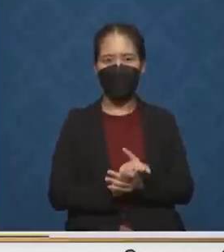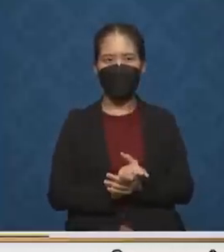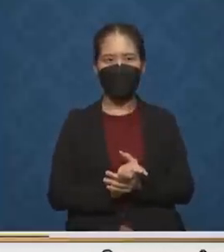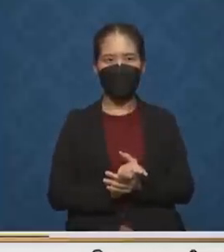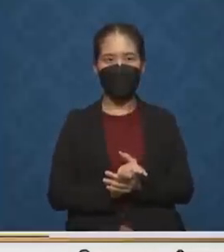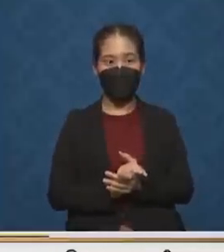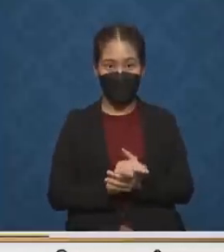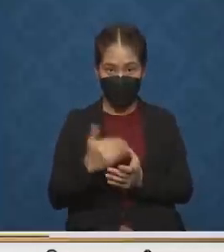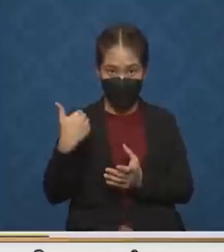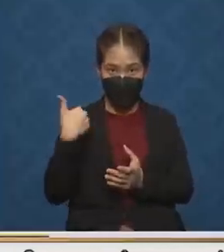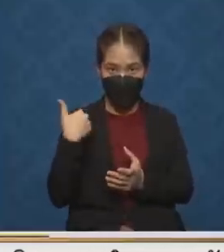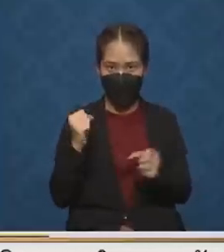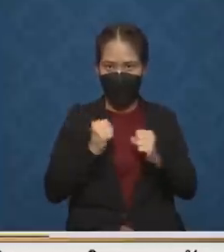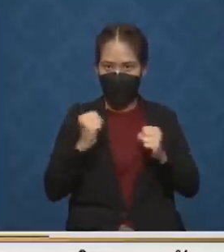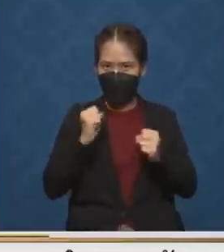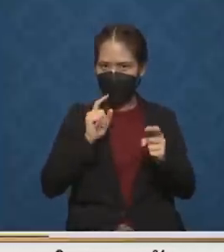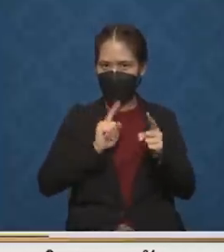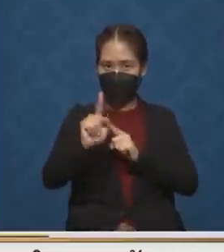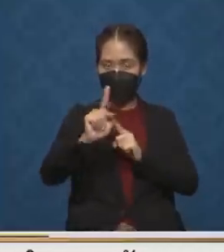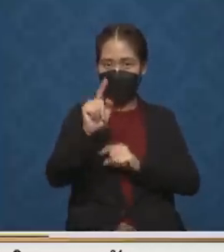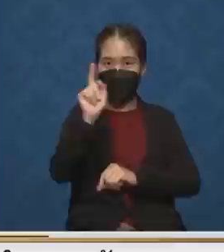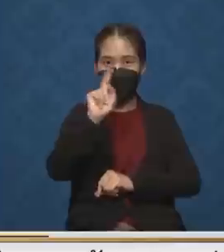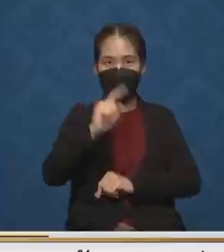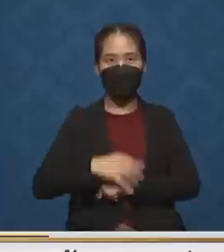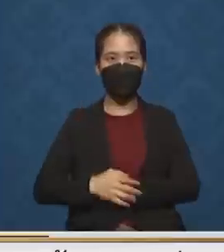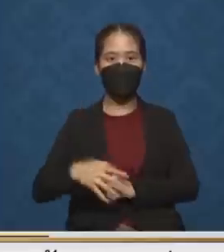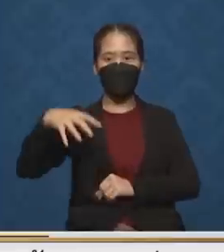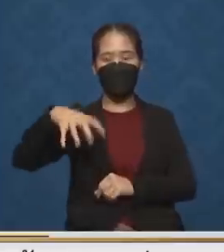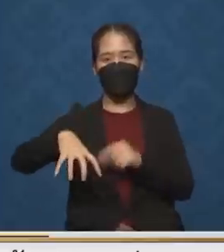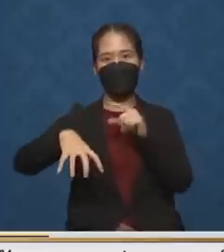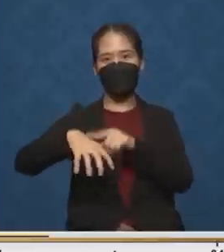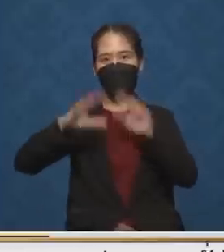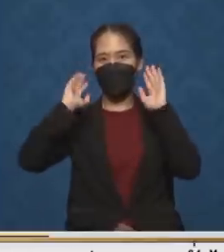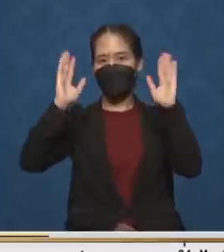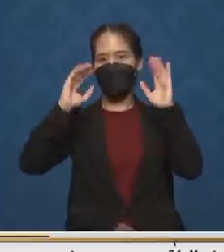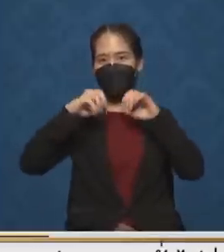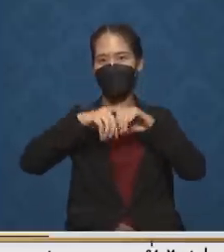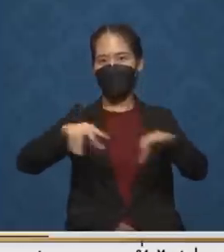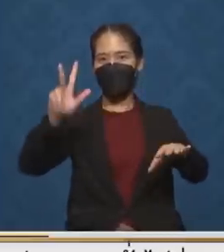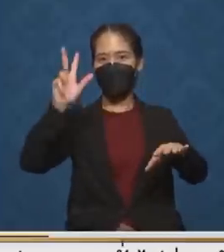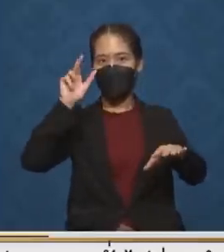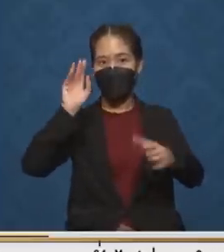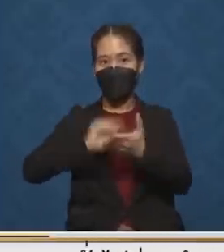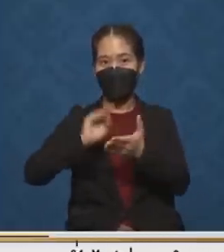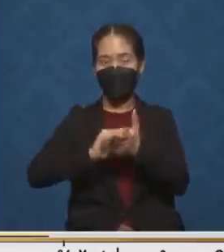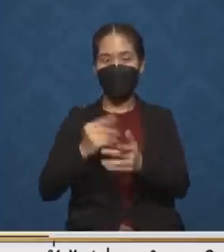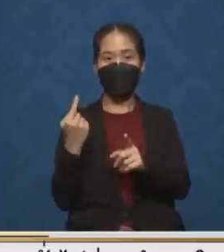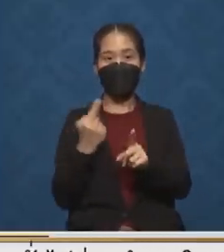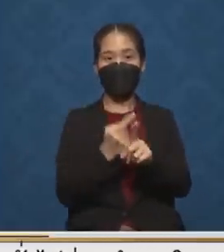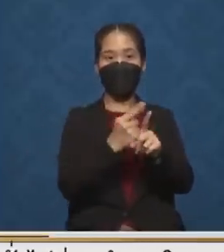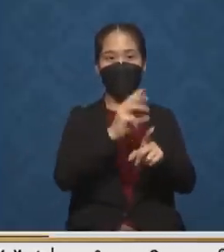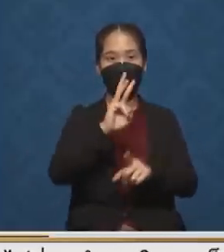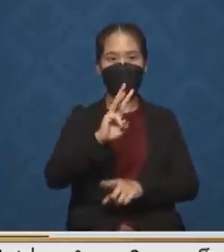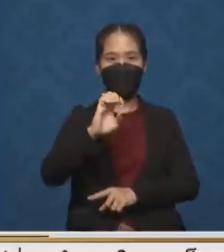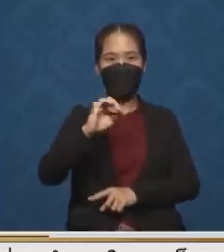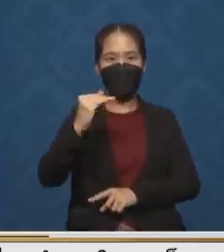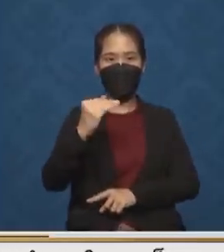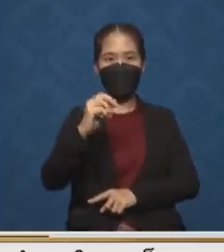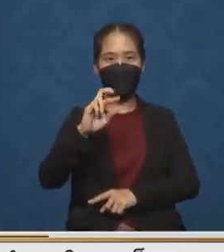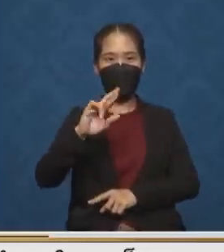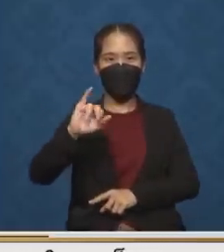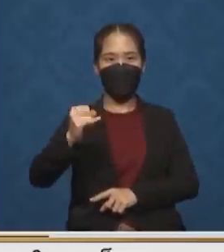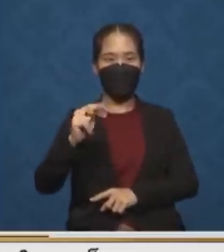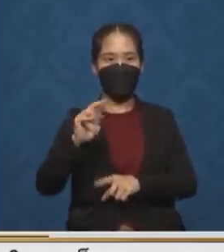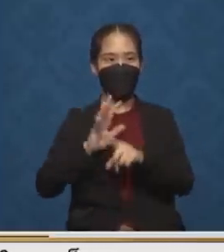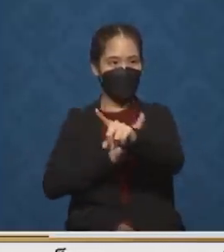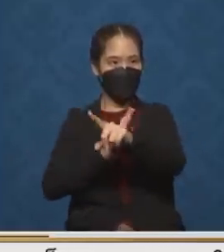น่ากลวดที่สุดคือหน่ musician เคอเหกับ ตดตามศาษ ศิโรธฯ perhaps หมุมบนวาสต